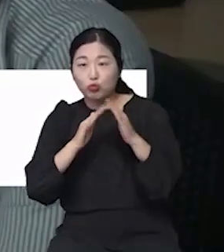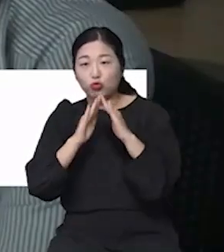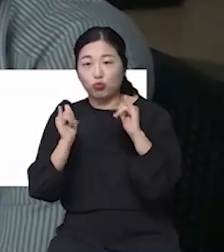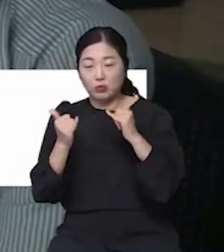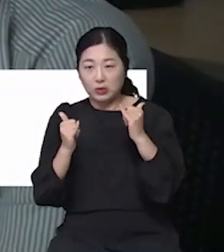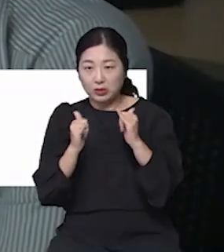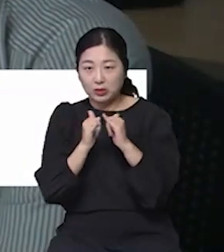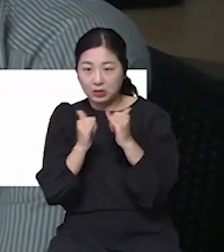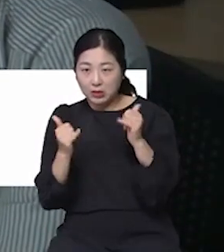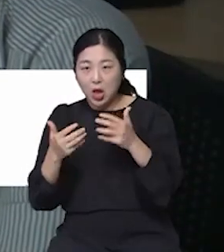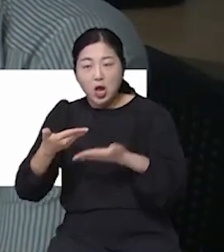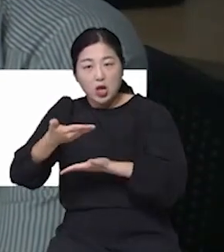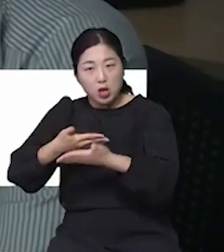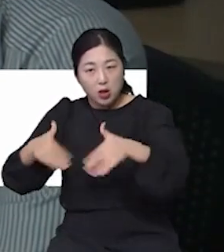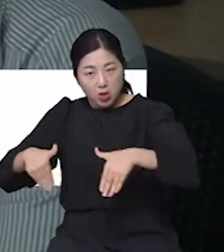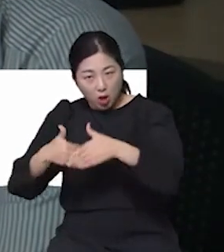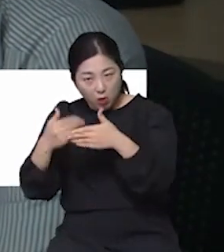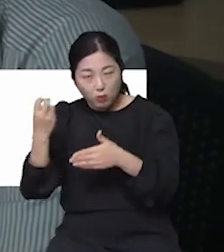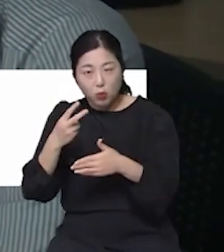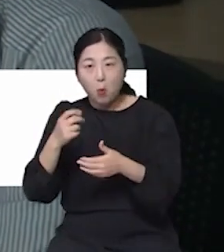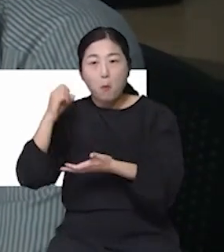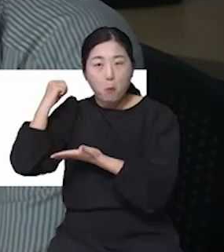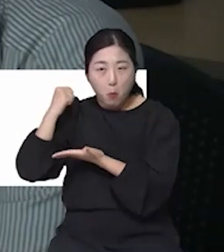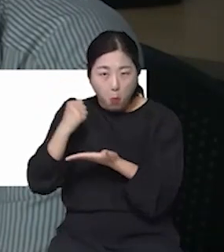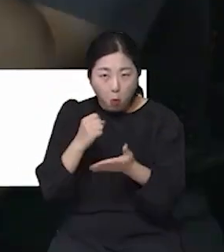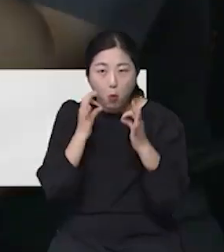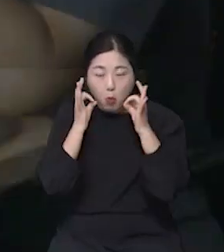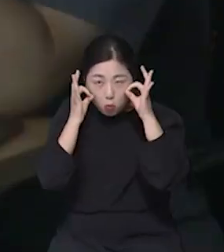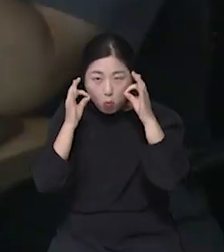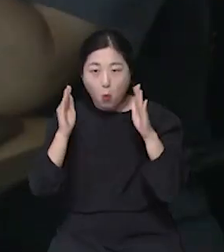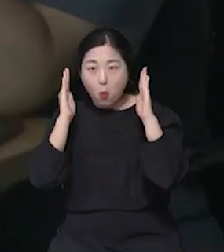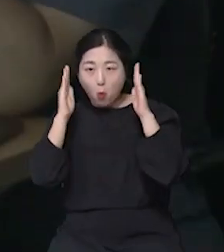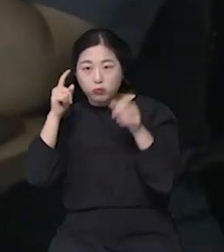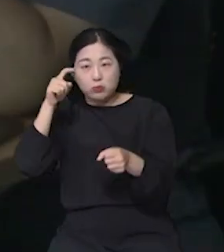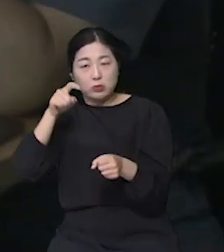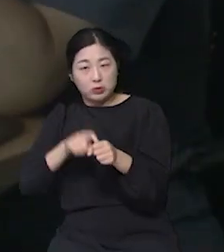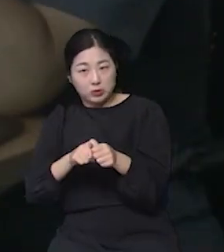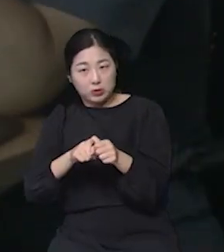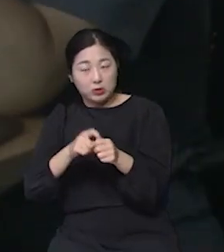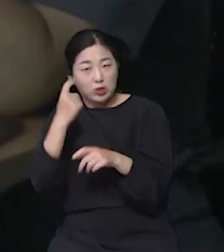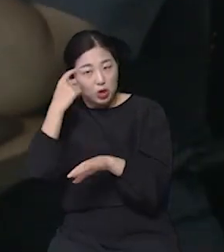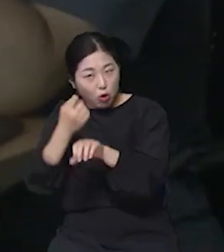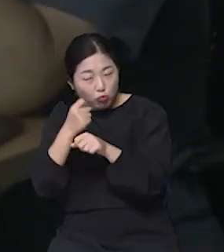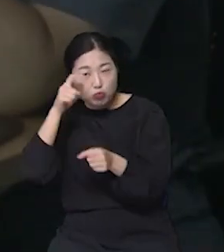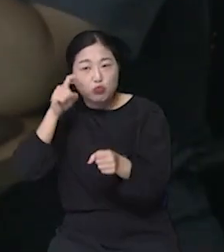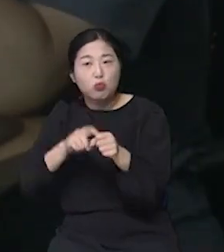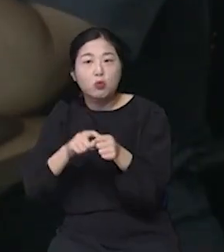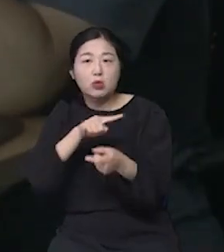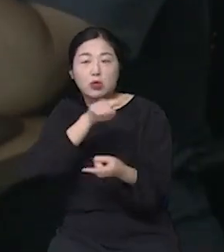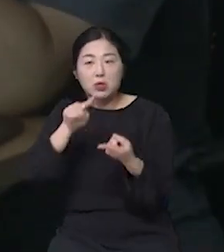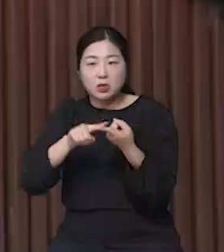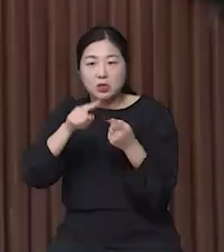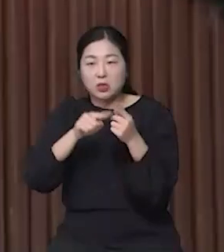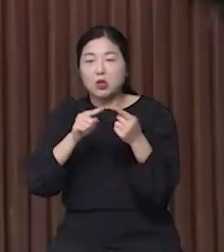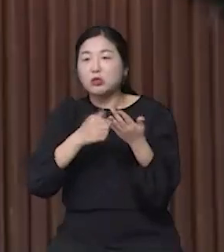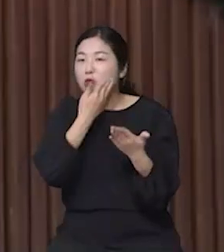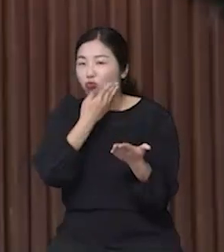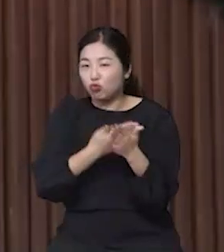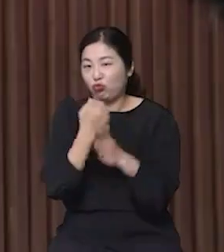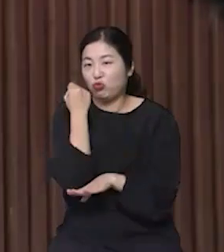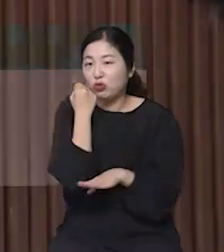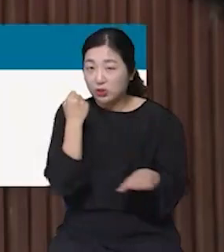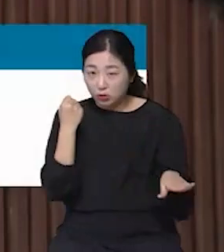주민들과의 협력 사업, 지질 명소 보존 노력, 학술적 가치 증진 등이 주요 평가 기준입니다. 우리